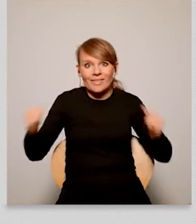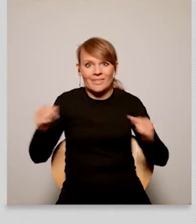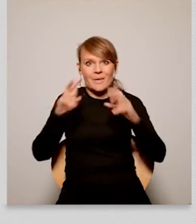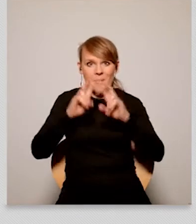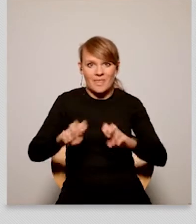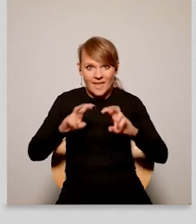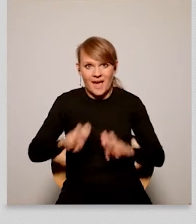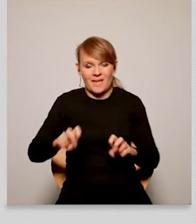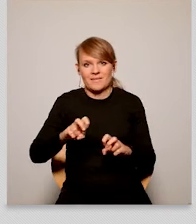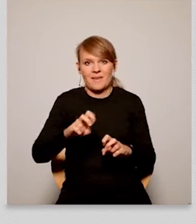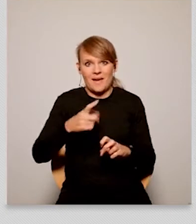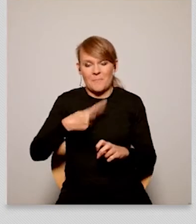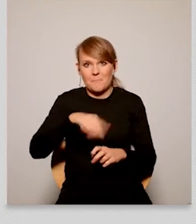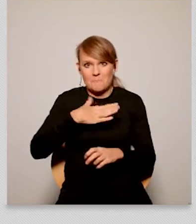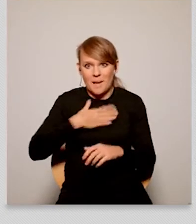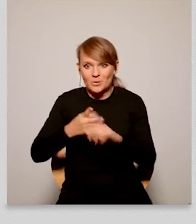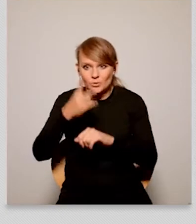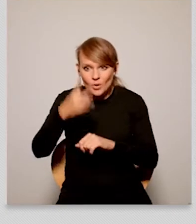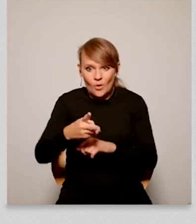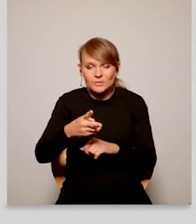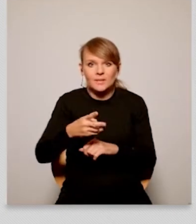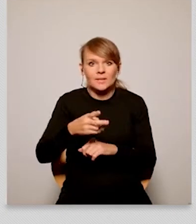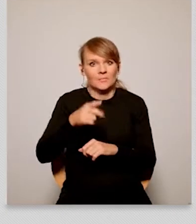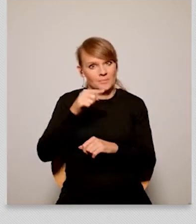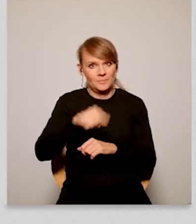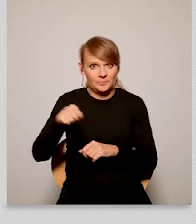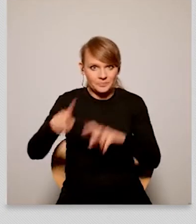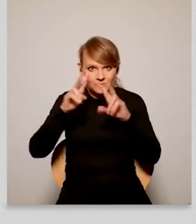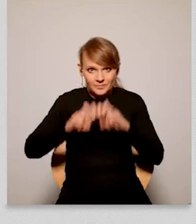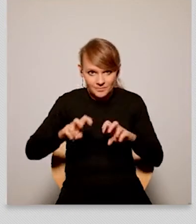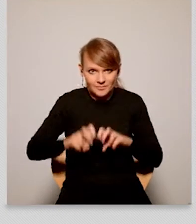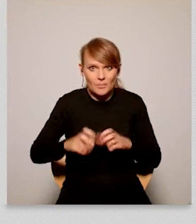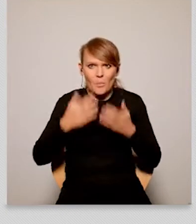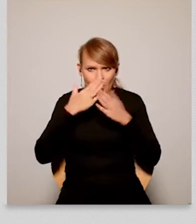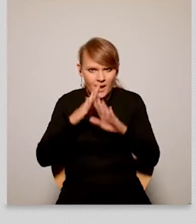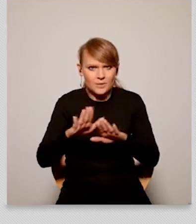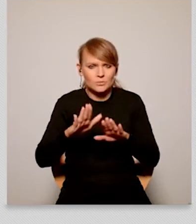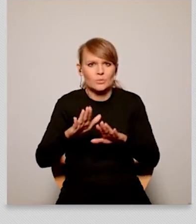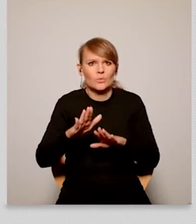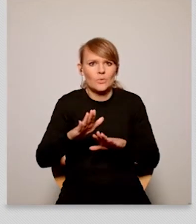mamy dostęp, na ile one pokazują ten potencjał